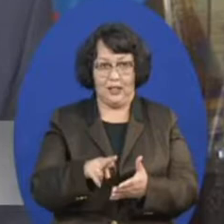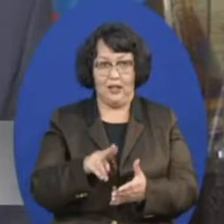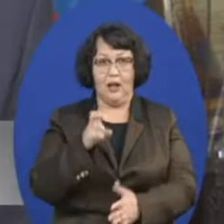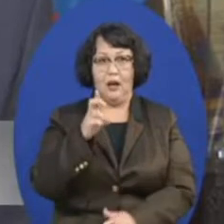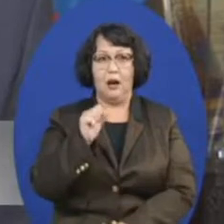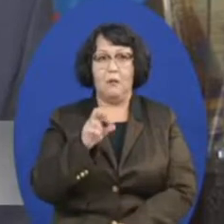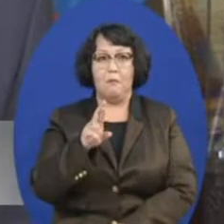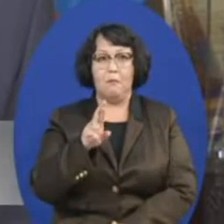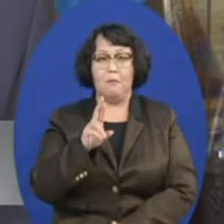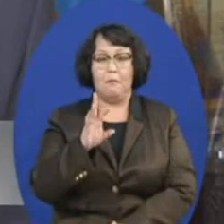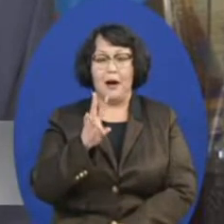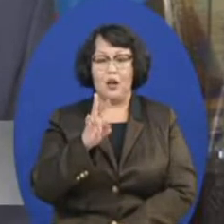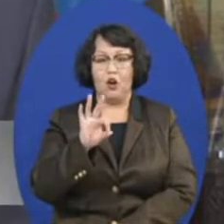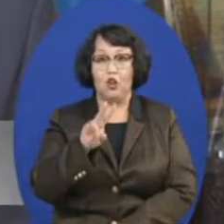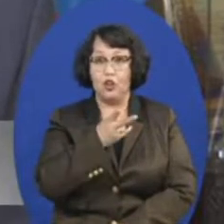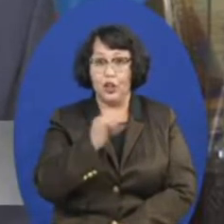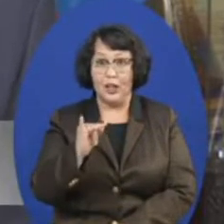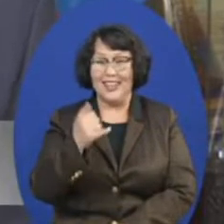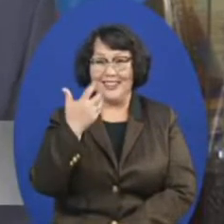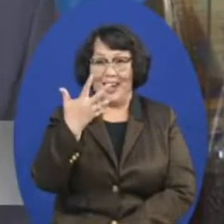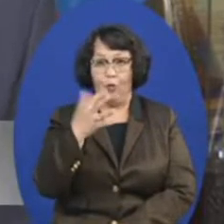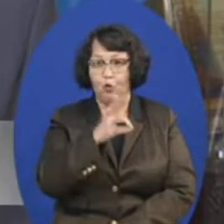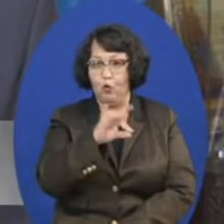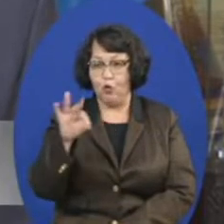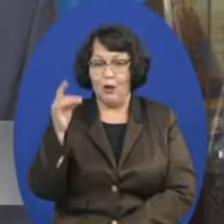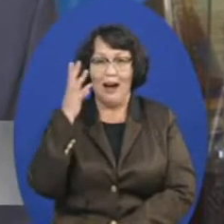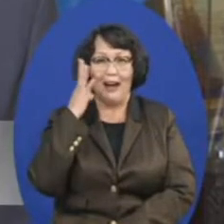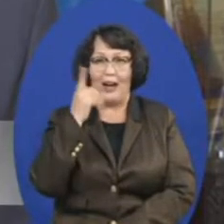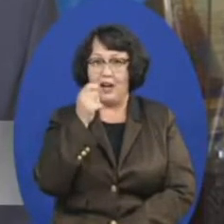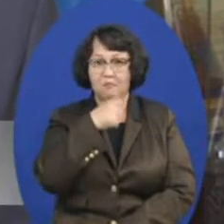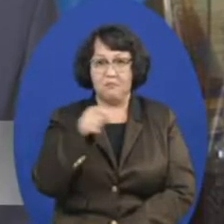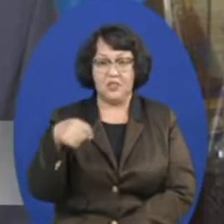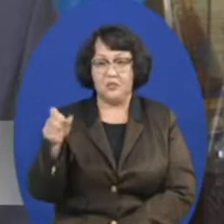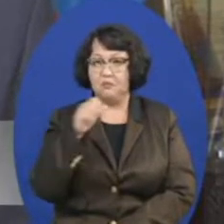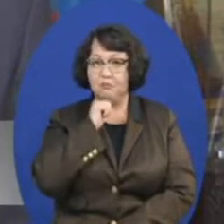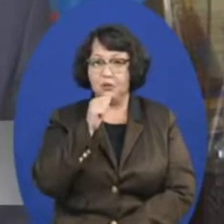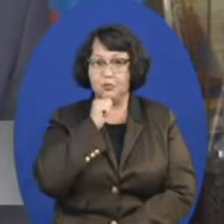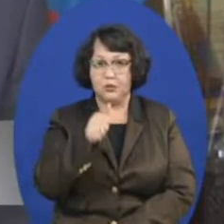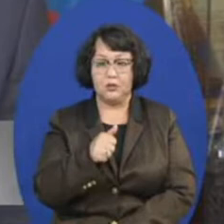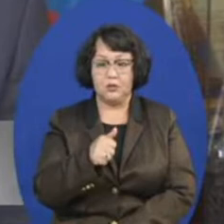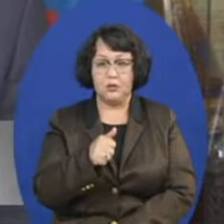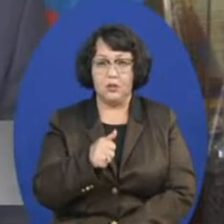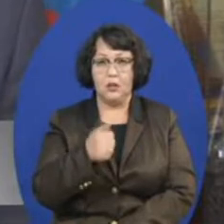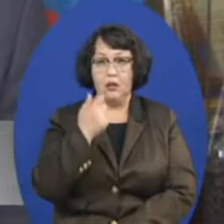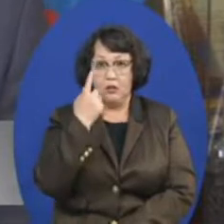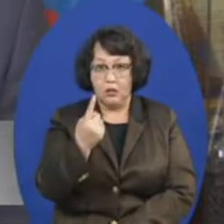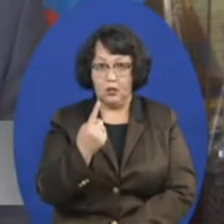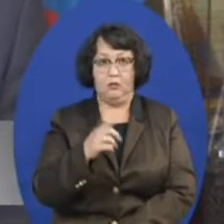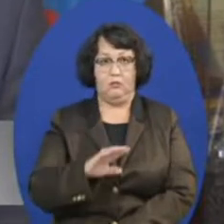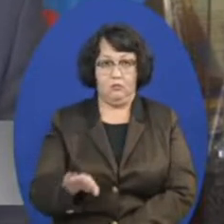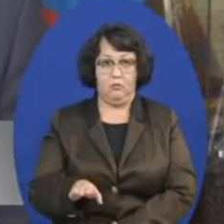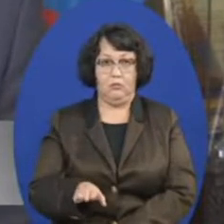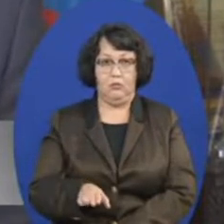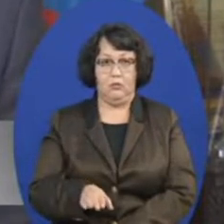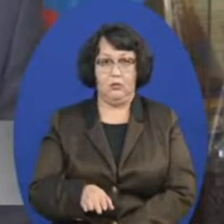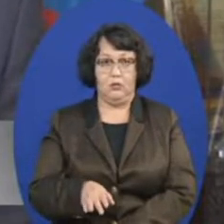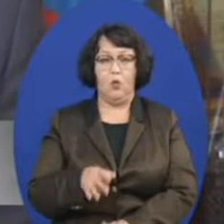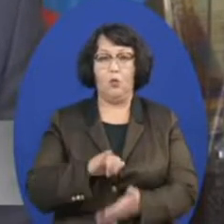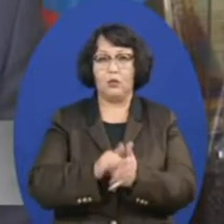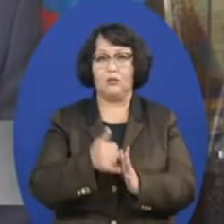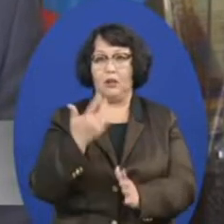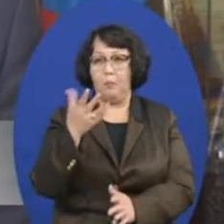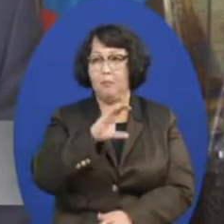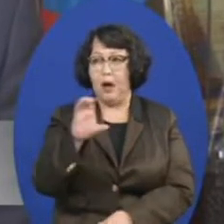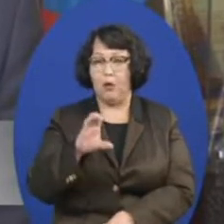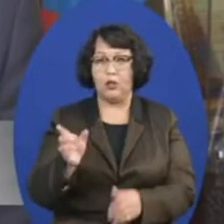Тэгэхээр баян үлгийн гэдэг чинь таван янзаар бичигдчихэр нөгөө мэдээлэл нэгтгэж чадах байж таа. Таван янзаар бичиж гинэ гэдэг чинь юу хэлээд байна вэ? Таван байгууллага таван өөр янзаар бичиж гинэ